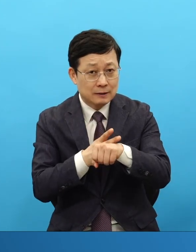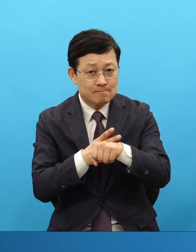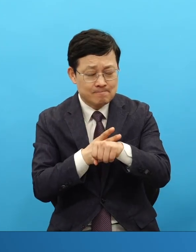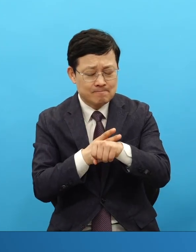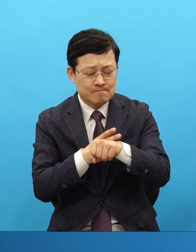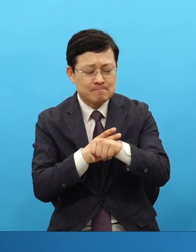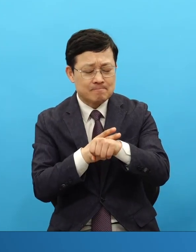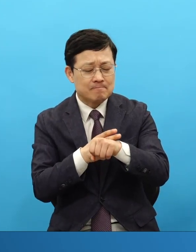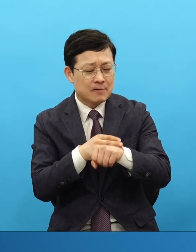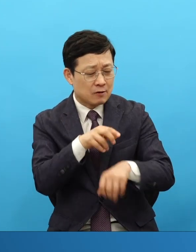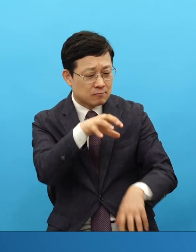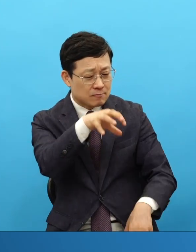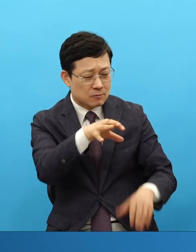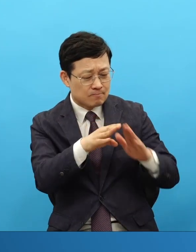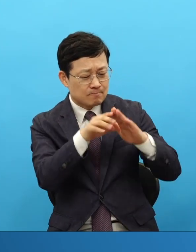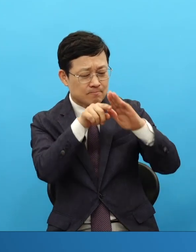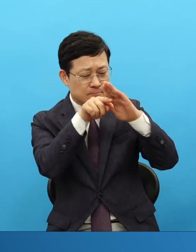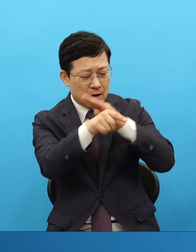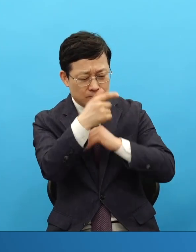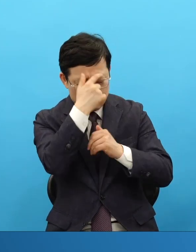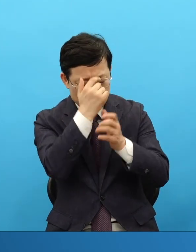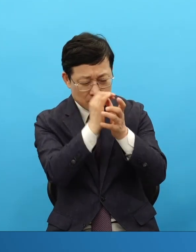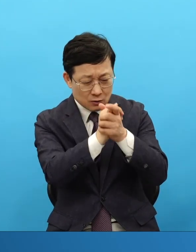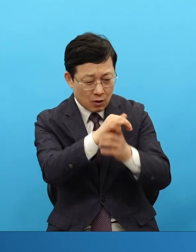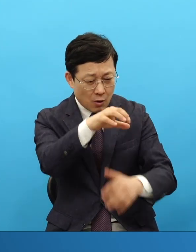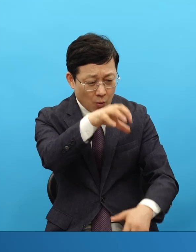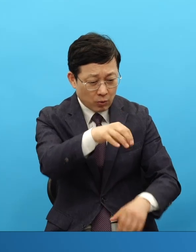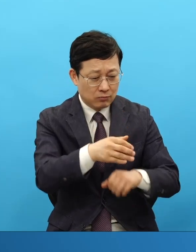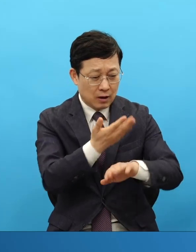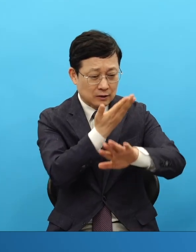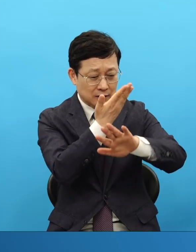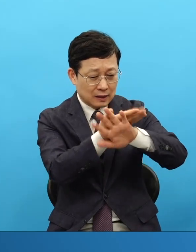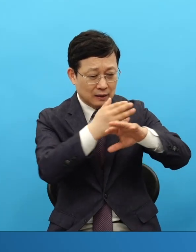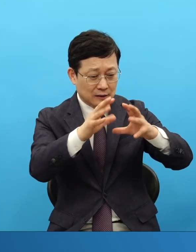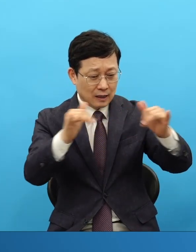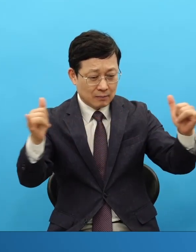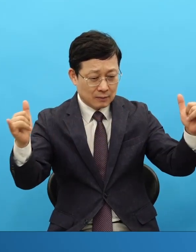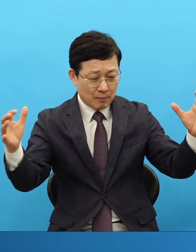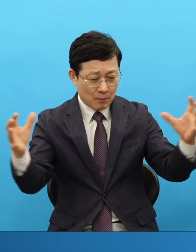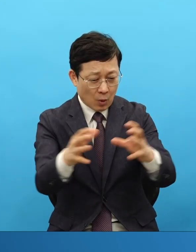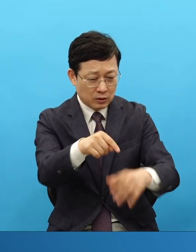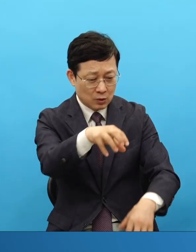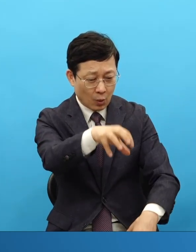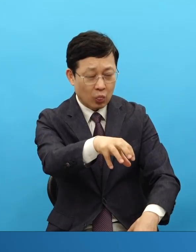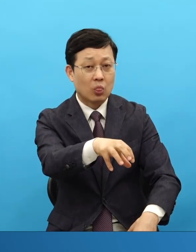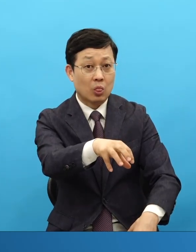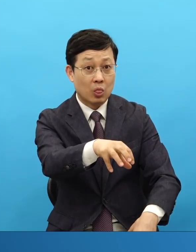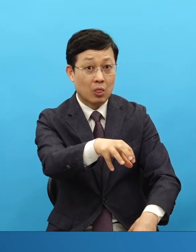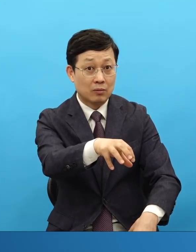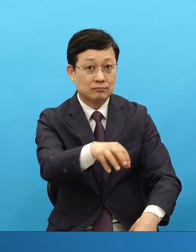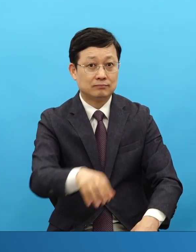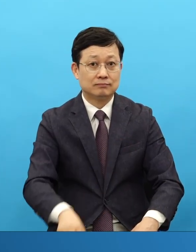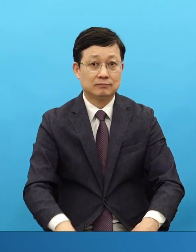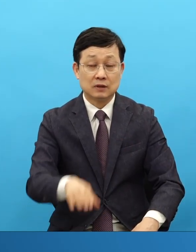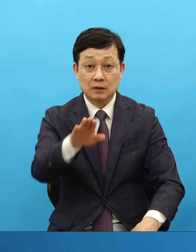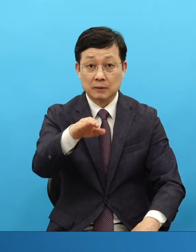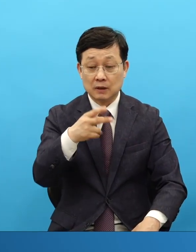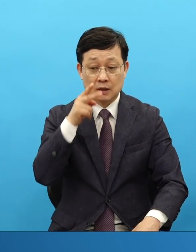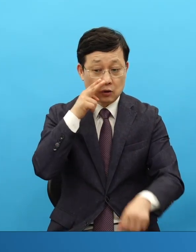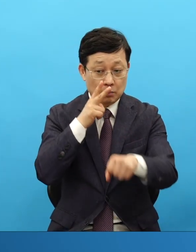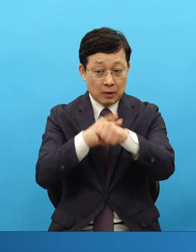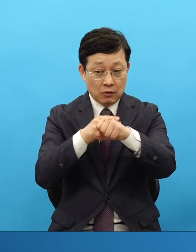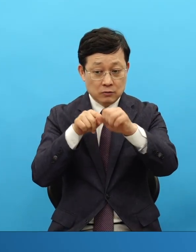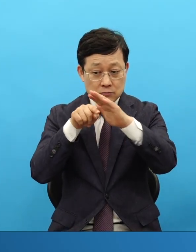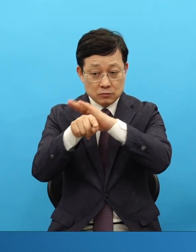뜰이었습니다. So the very first place 그렇죠. Paul went to pray was the courtyard of Gentiles. 바울이 전도한 아주 중요한